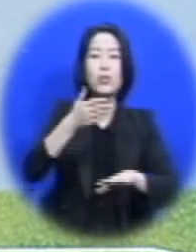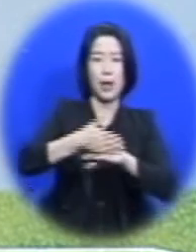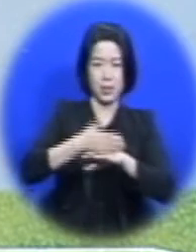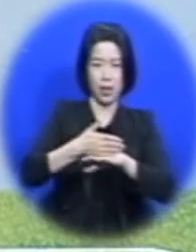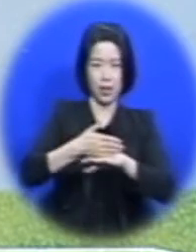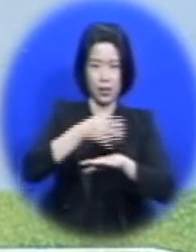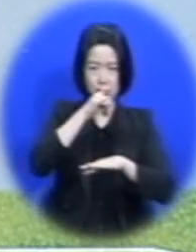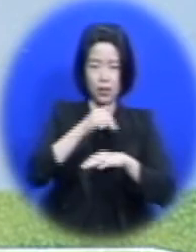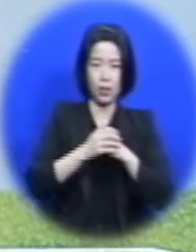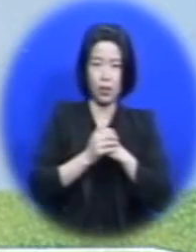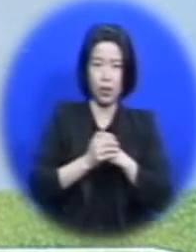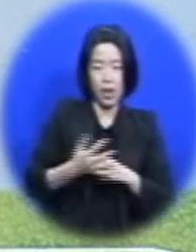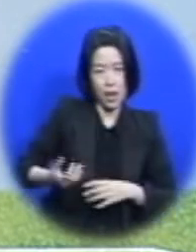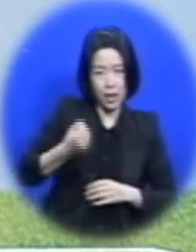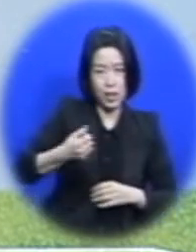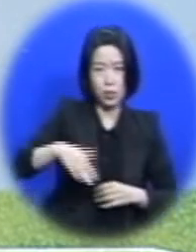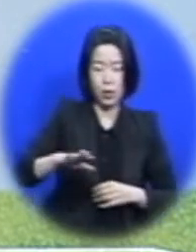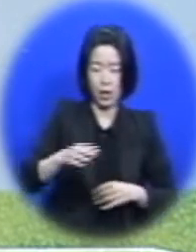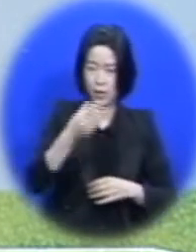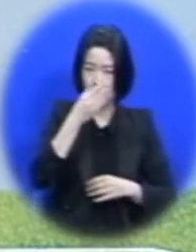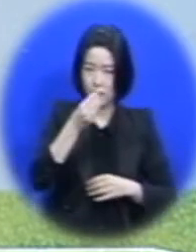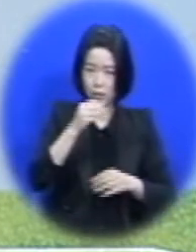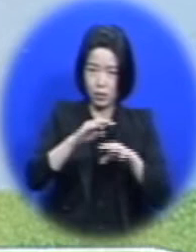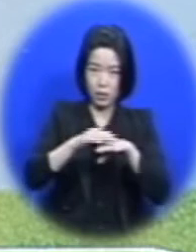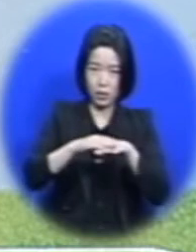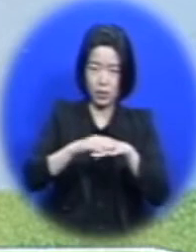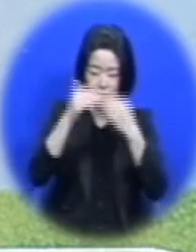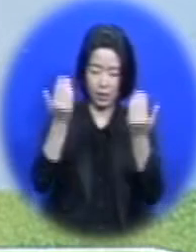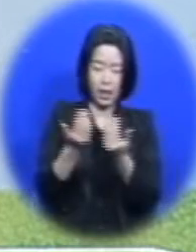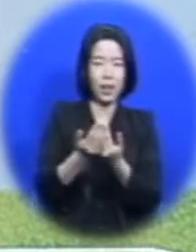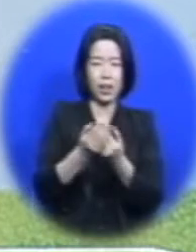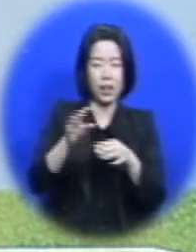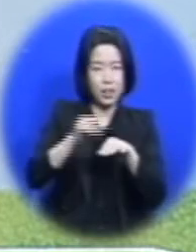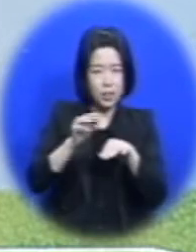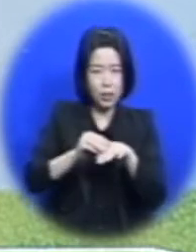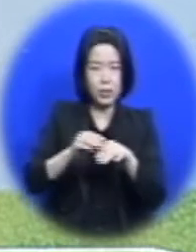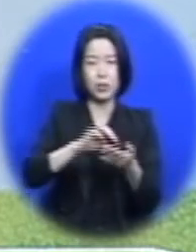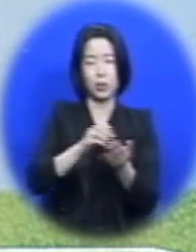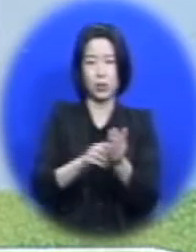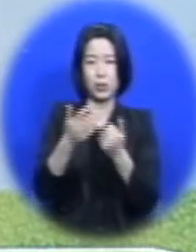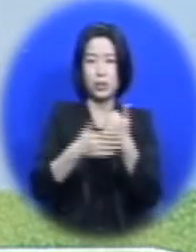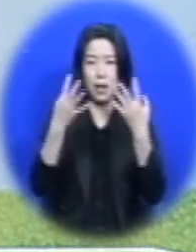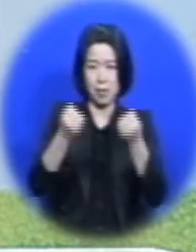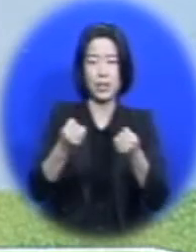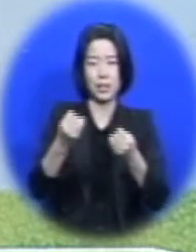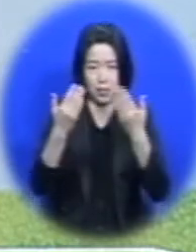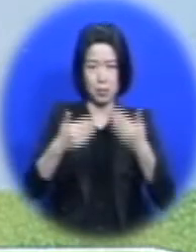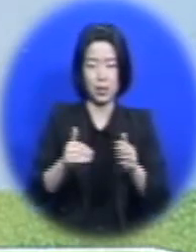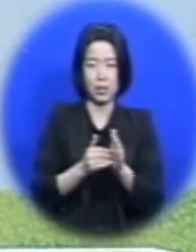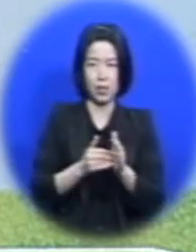아들 가지고 간 손수건이 다 젖을 정도로 그렇게 은혜를 많이 받았다 그래서 이 강사